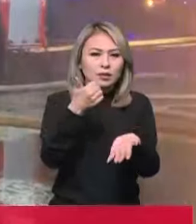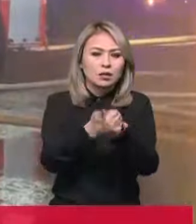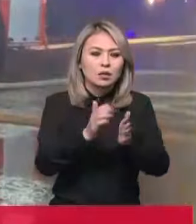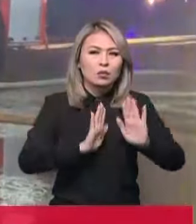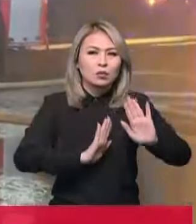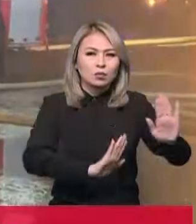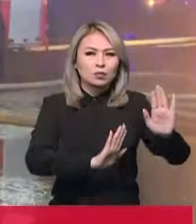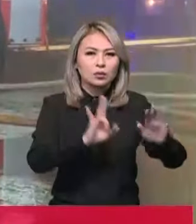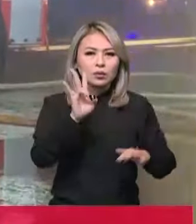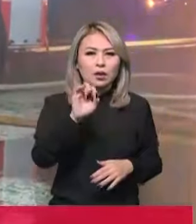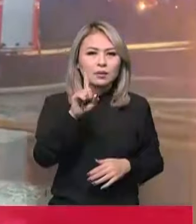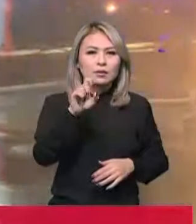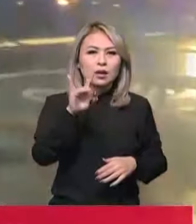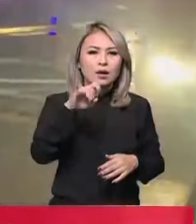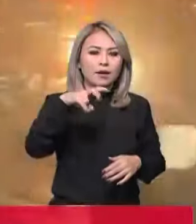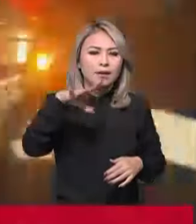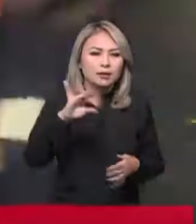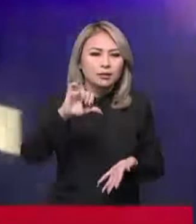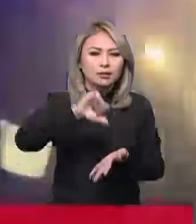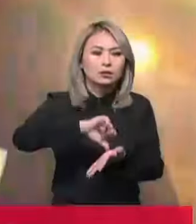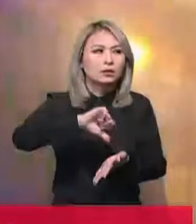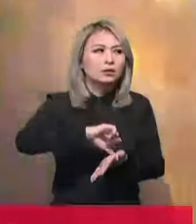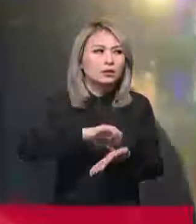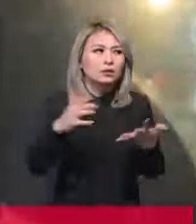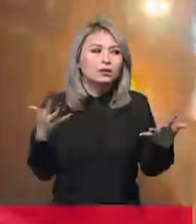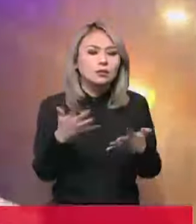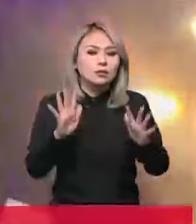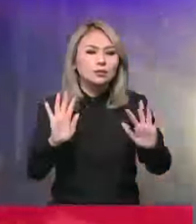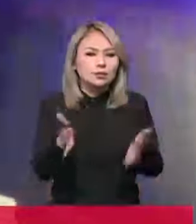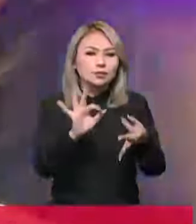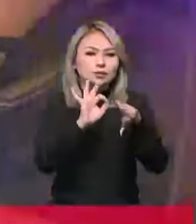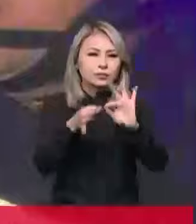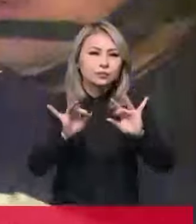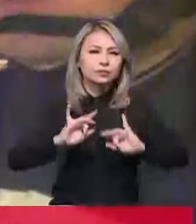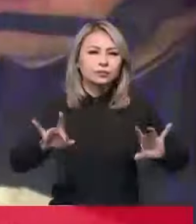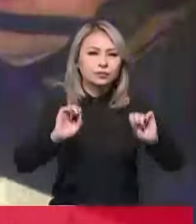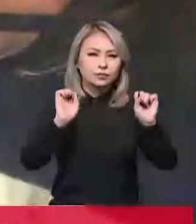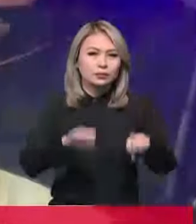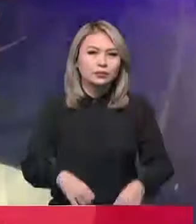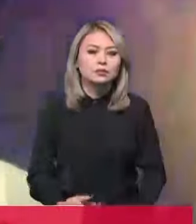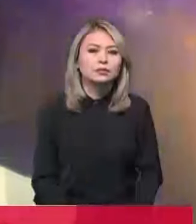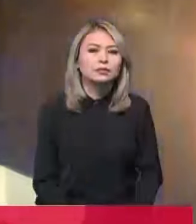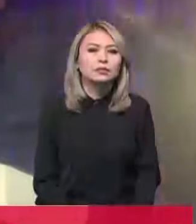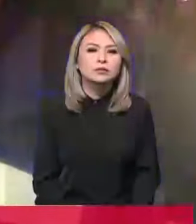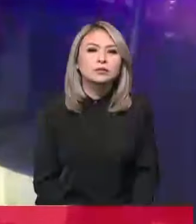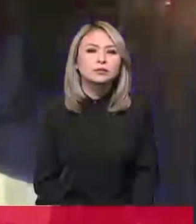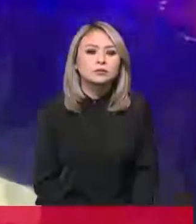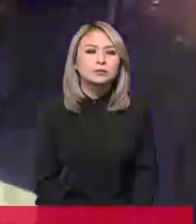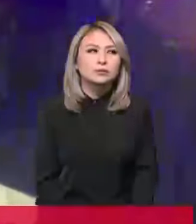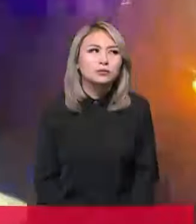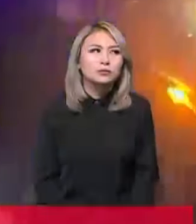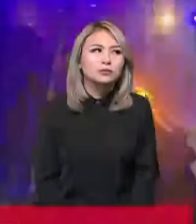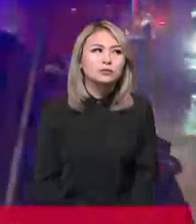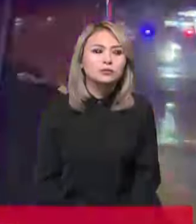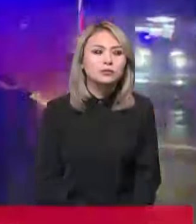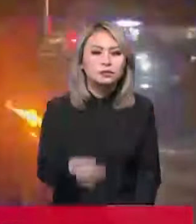орынбасары Назарәлі Селимов мырза тұр. Назарәлі мырза, қазіргі жағдай туралы толығырақ айтып берсеңіз. Бүгін